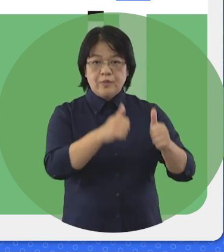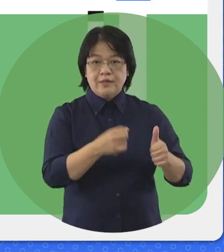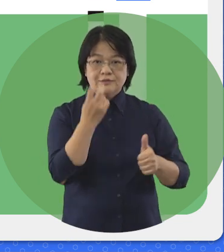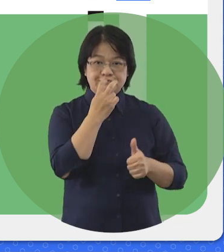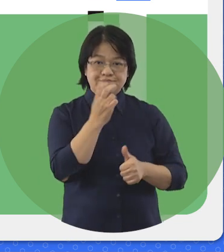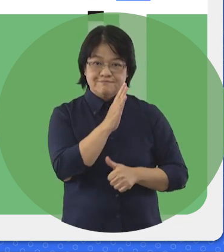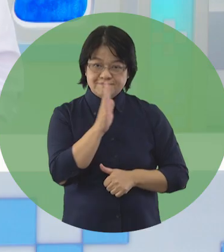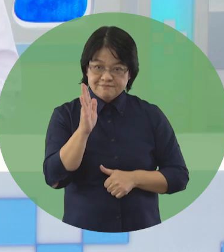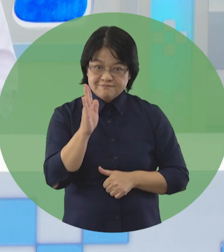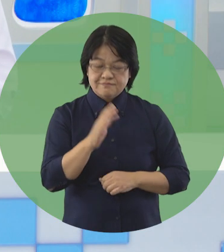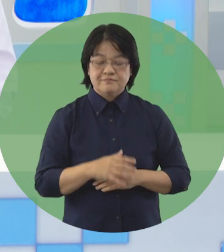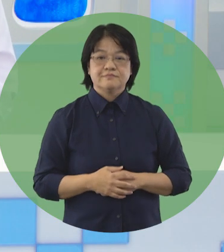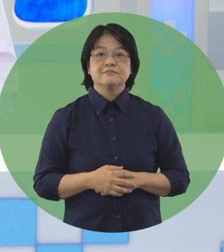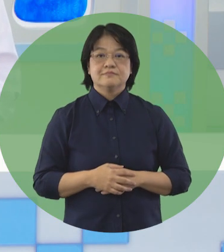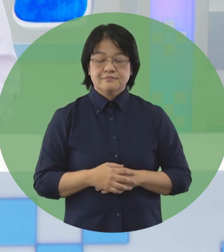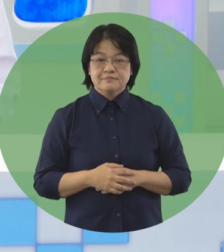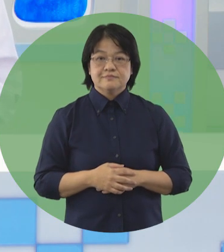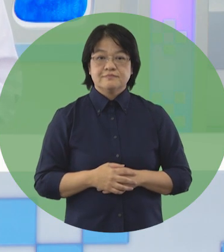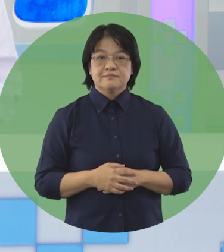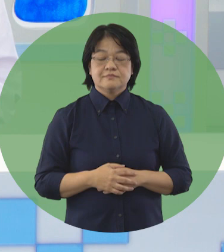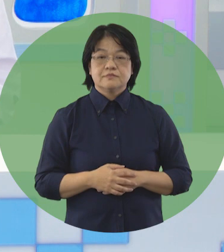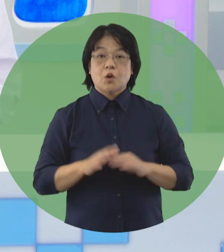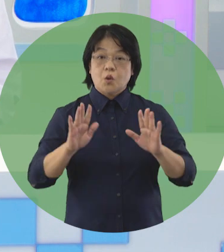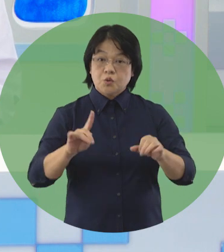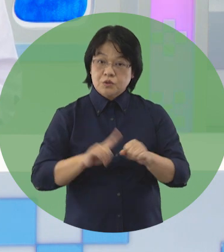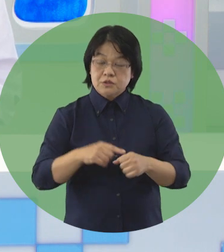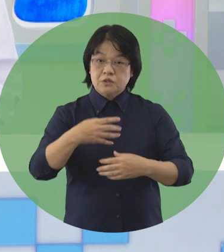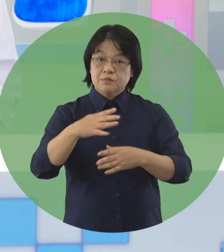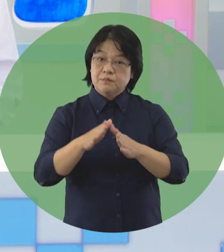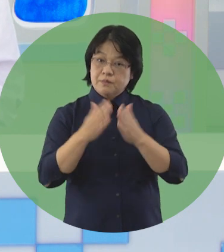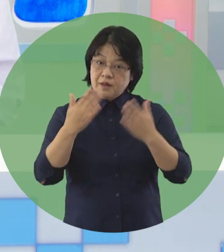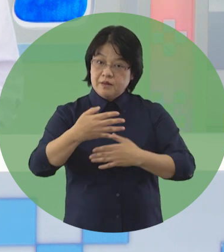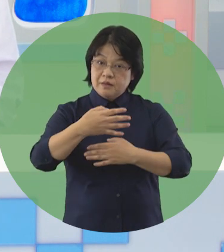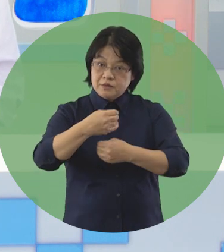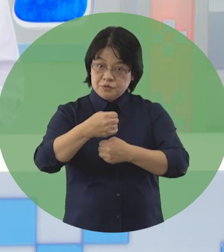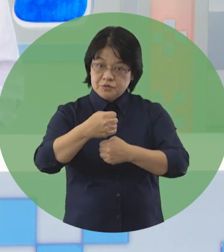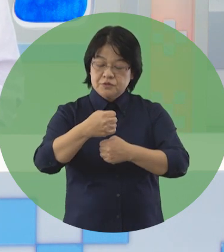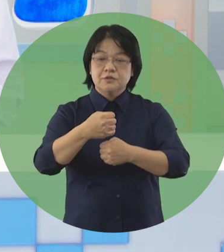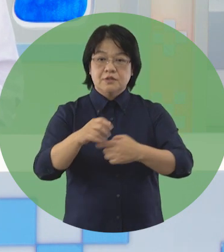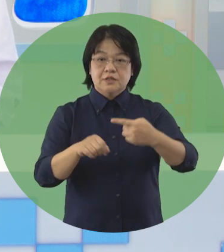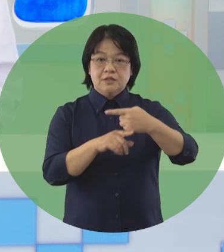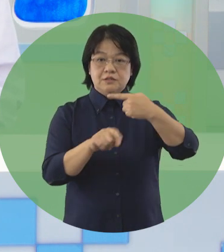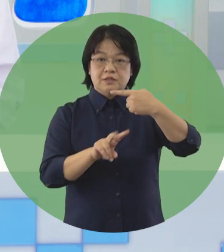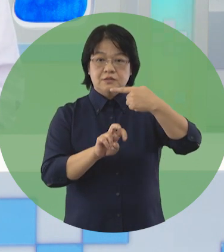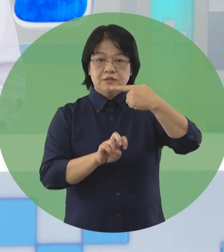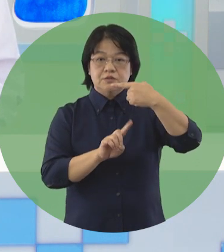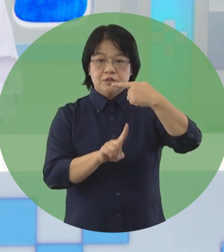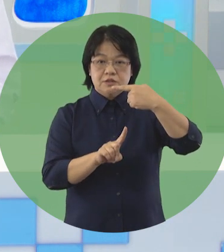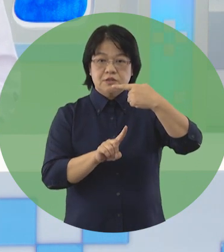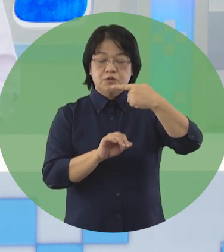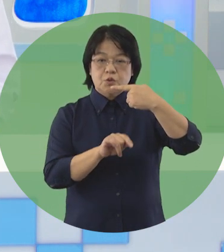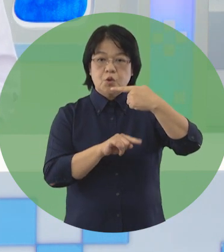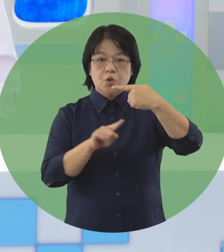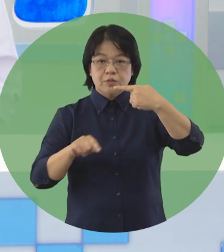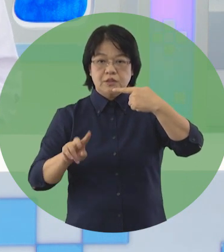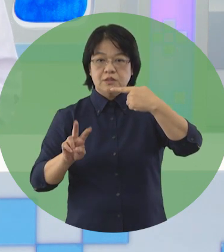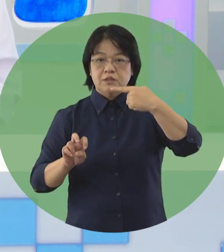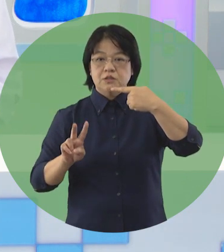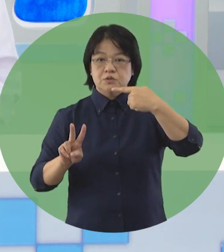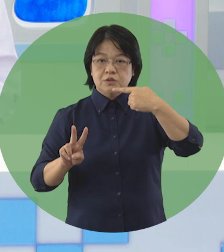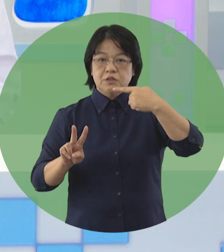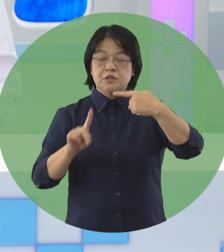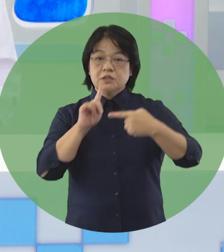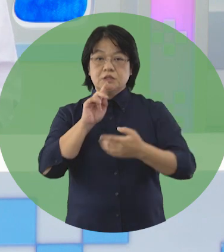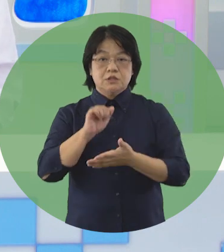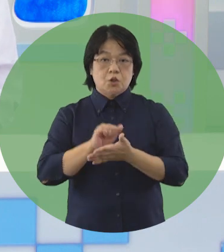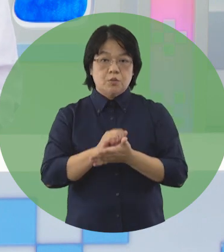いね。というわけで今年の開催日は1月21日土曜日と22日日曜